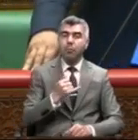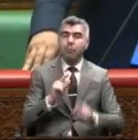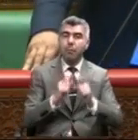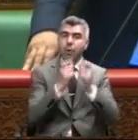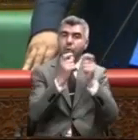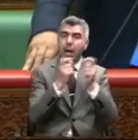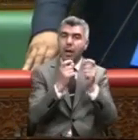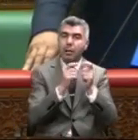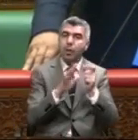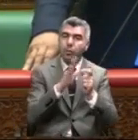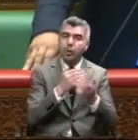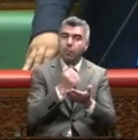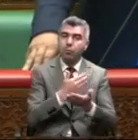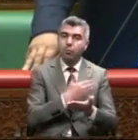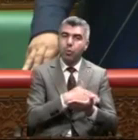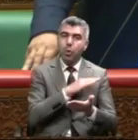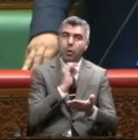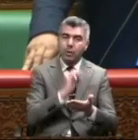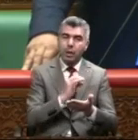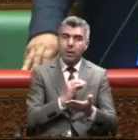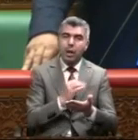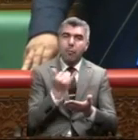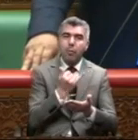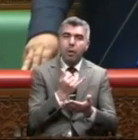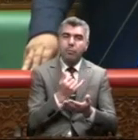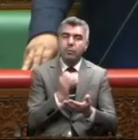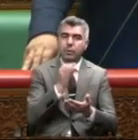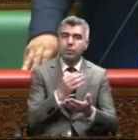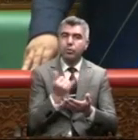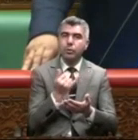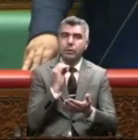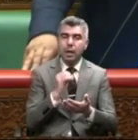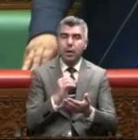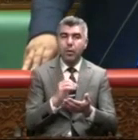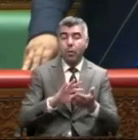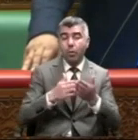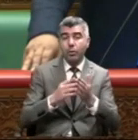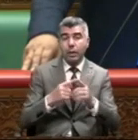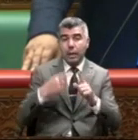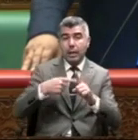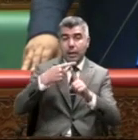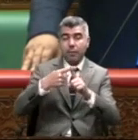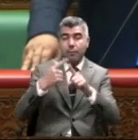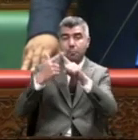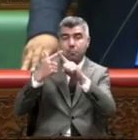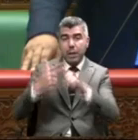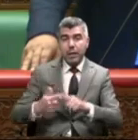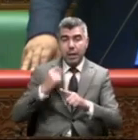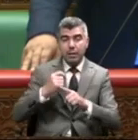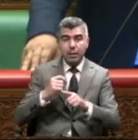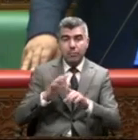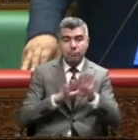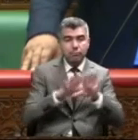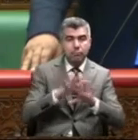وطني ومسؤول نامل في الحصول على قراءه اعمق بشان نسب توظيف بنود الميزانيه مما سيساعد على اتخاذ